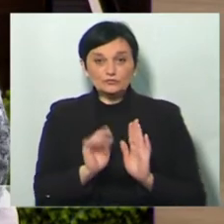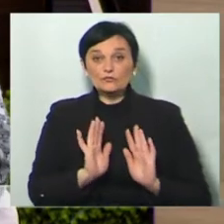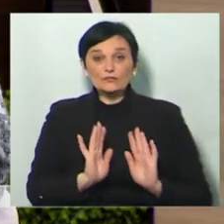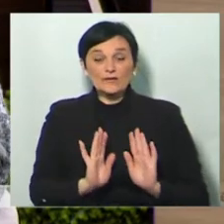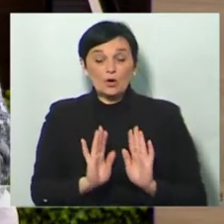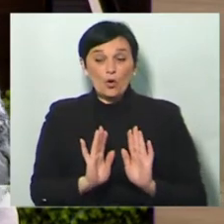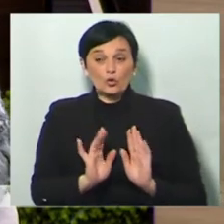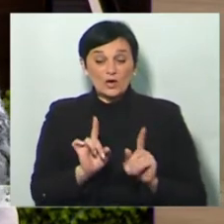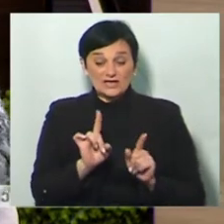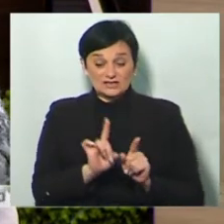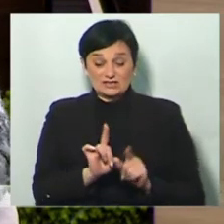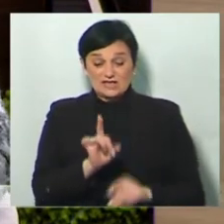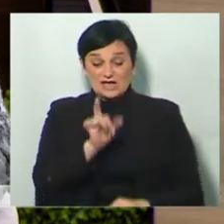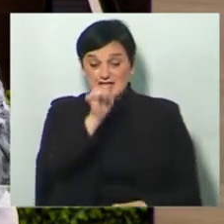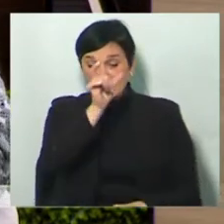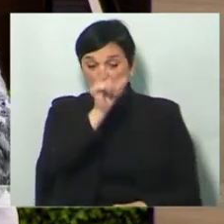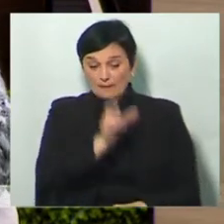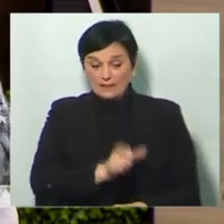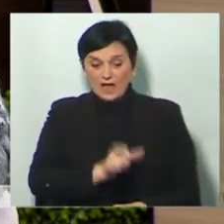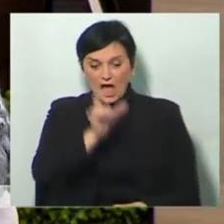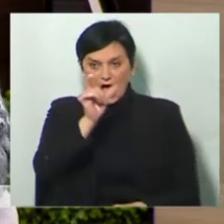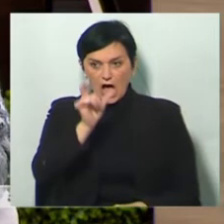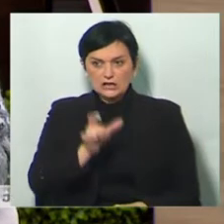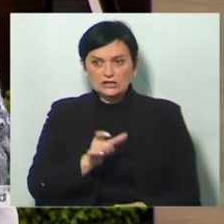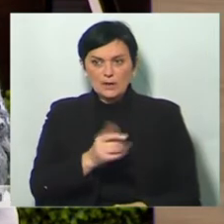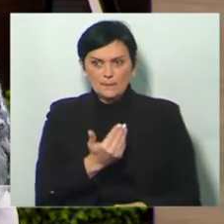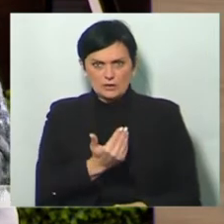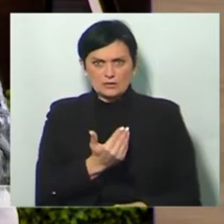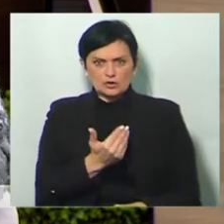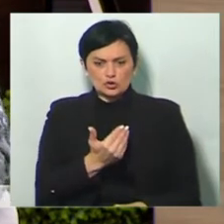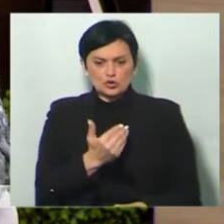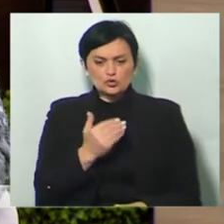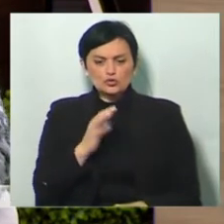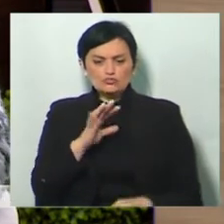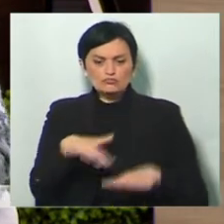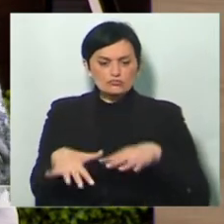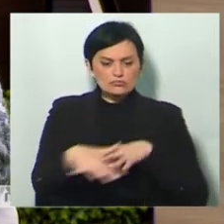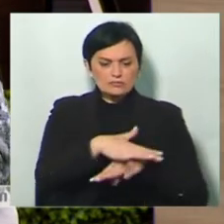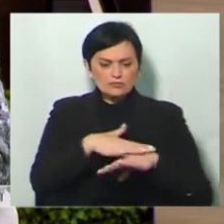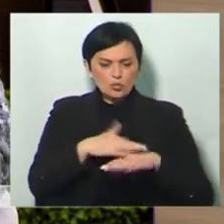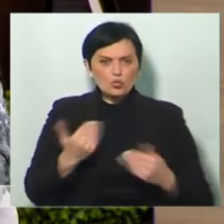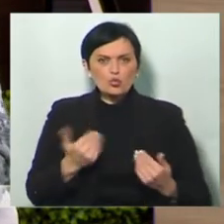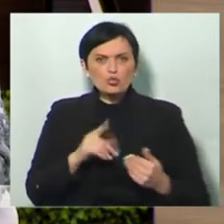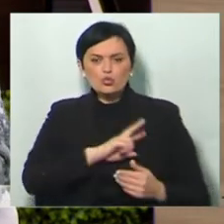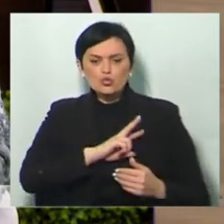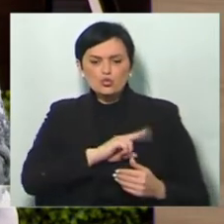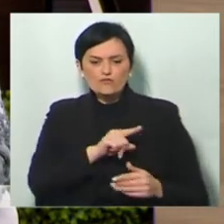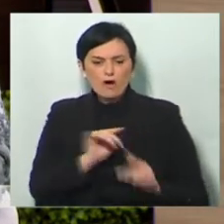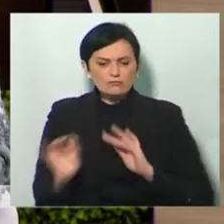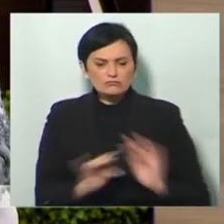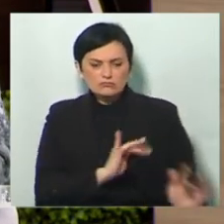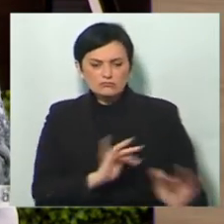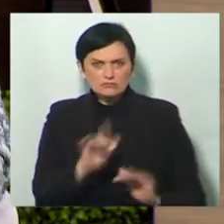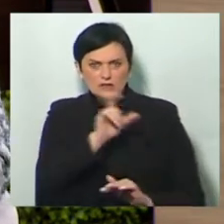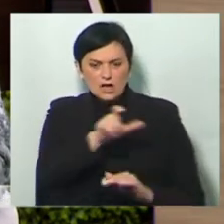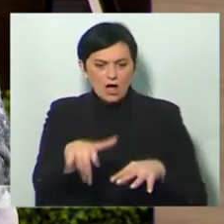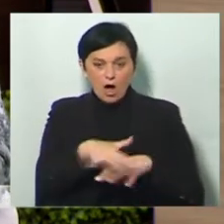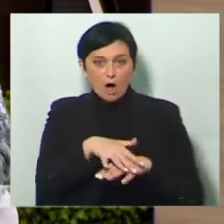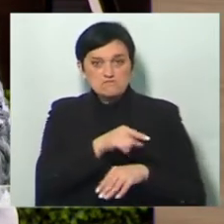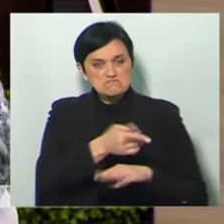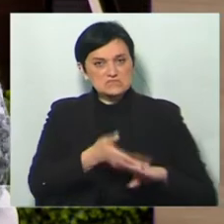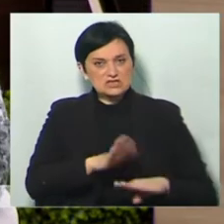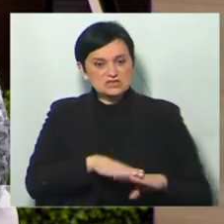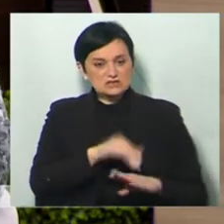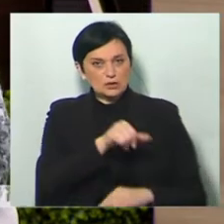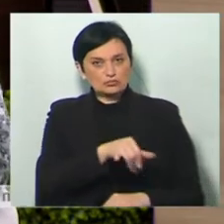Ხოლო ისეთი ადამიანებისთვის, რომლებიც საზრდოობენ სოციუმში ყოფნით, ეს მარტოობა ბევრად უფრო მძიმე